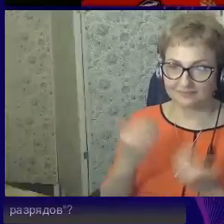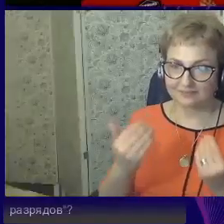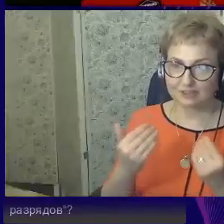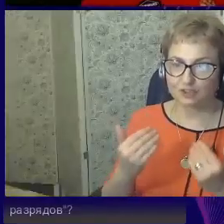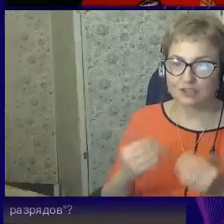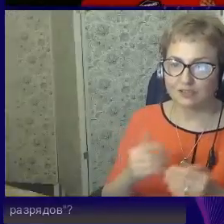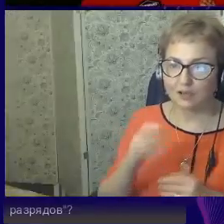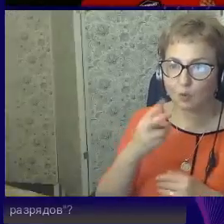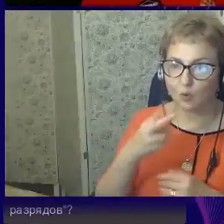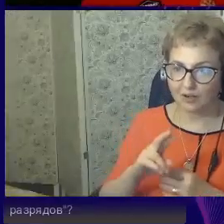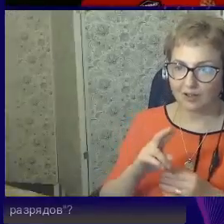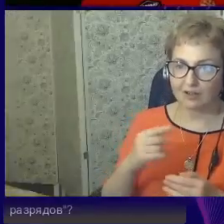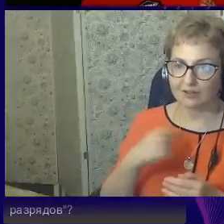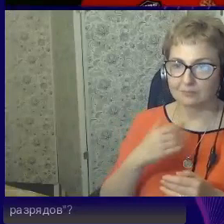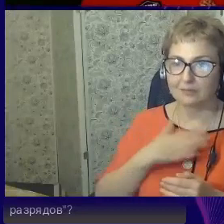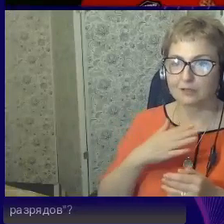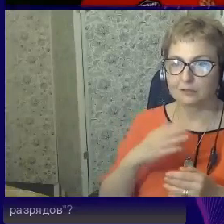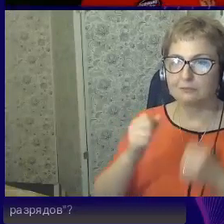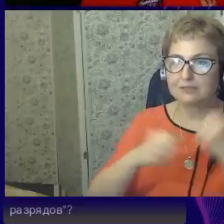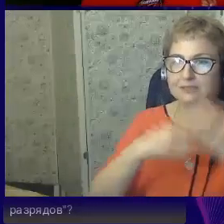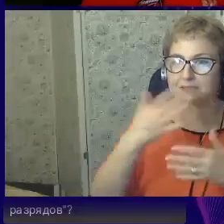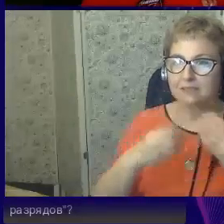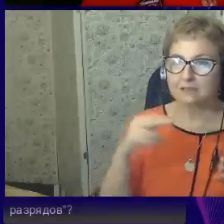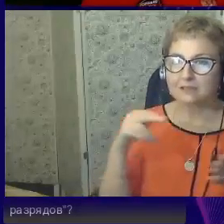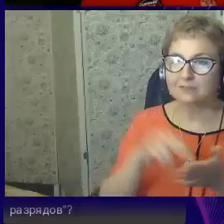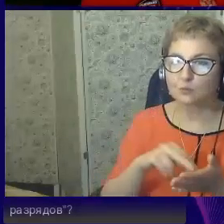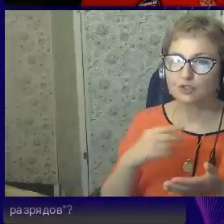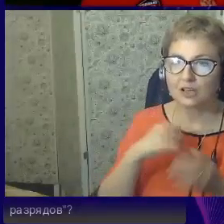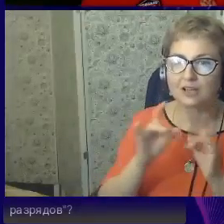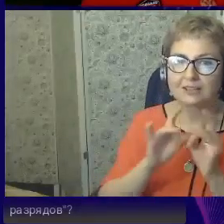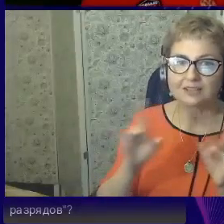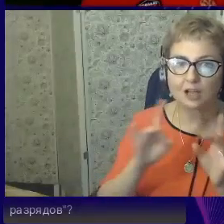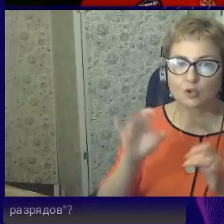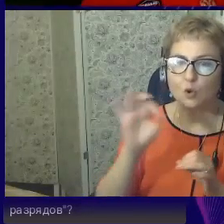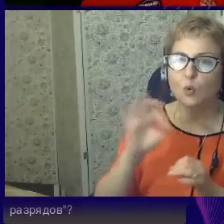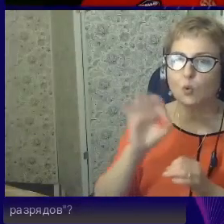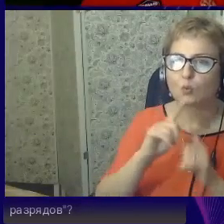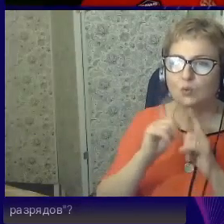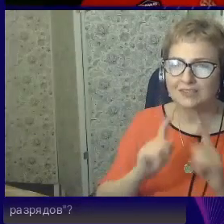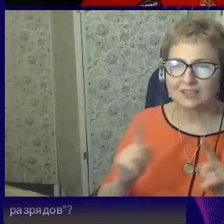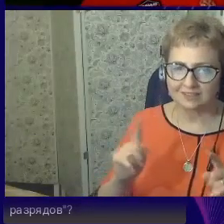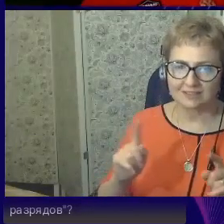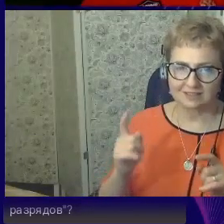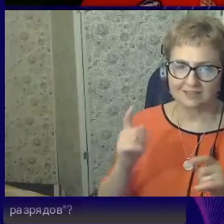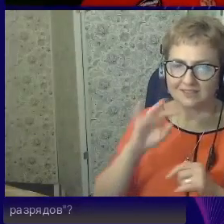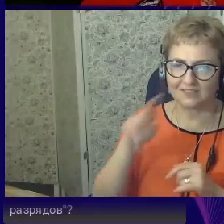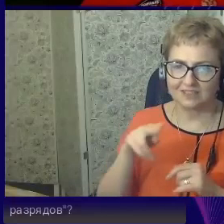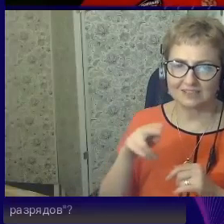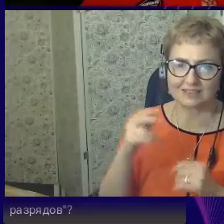Сейчас Оля подключит тоже мою презентацию, и я вам расскажу об удивительном виде